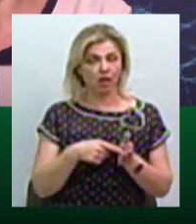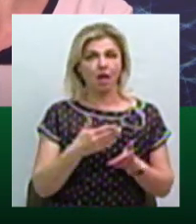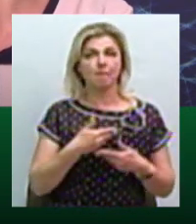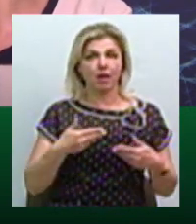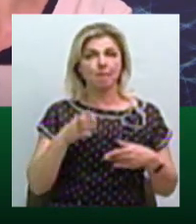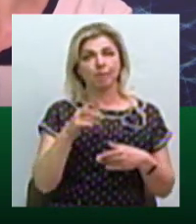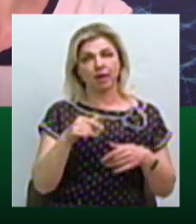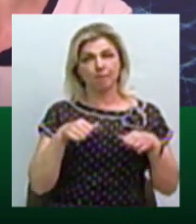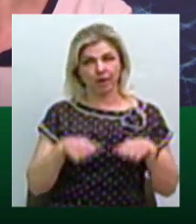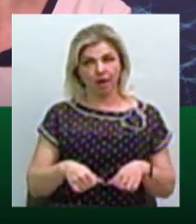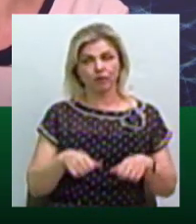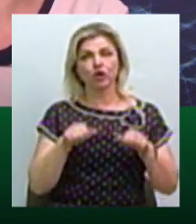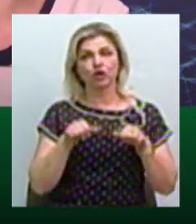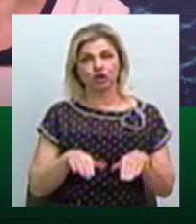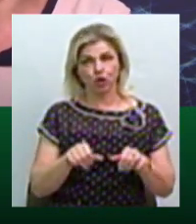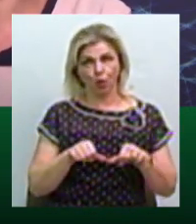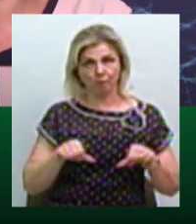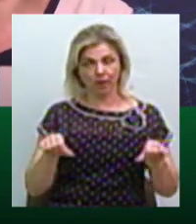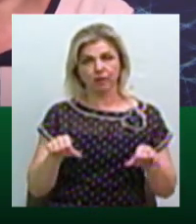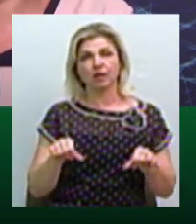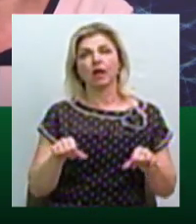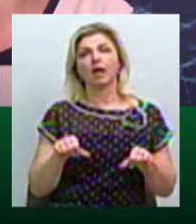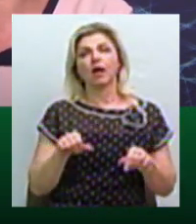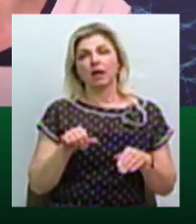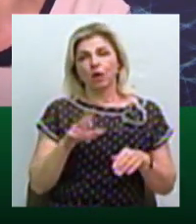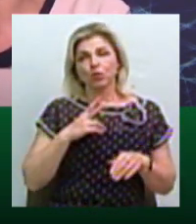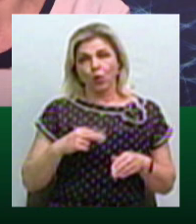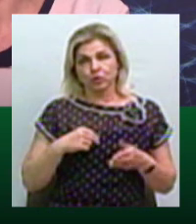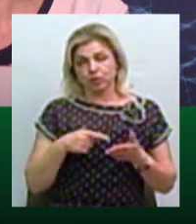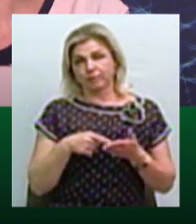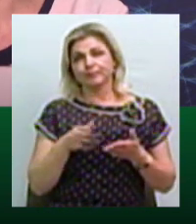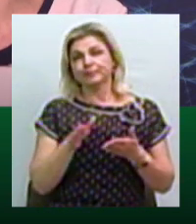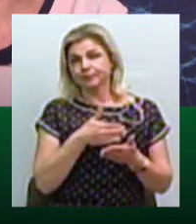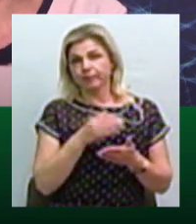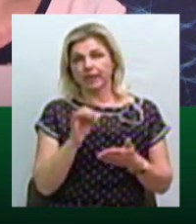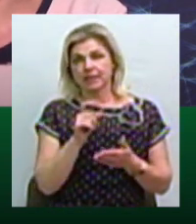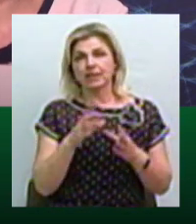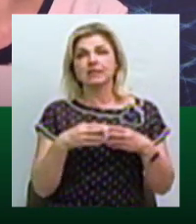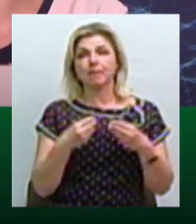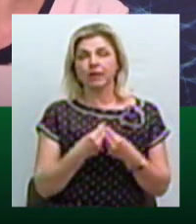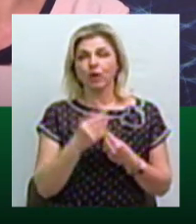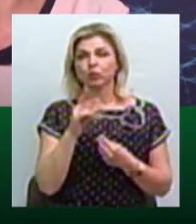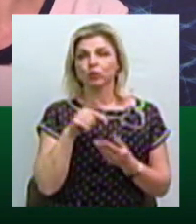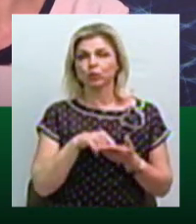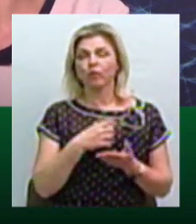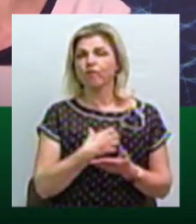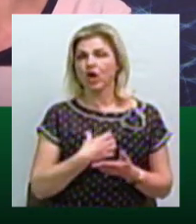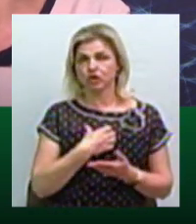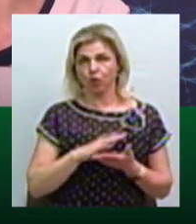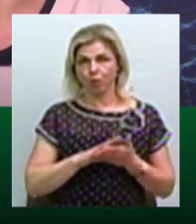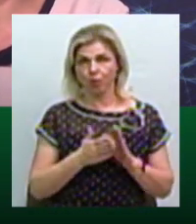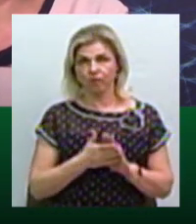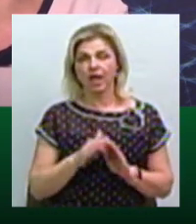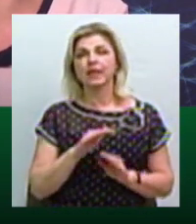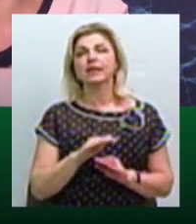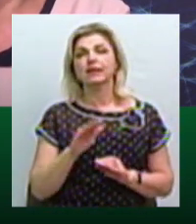право рішенням комісії виключити доньку зі складу родини. Угу. Але тут є суттєва умова. Дитина